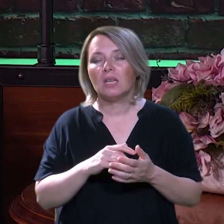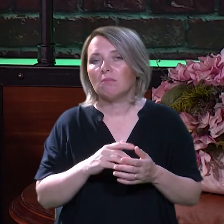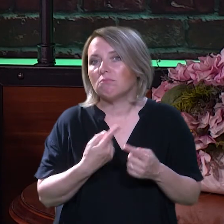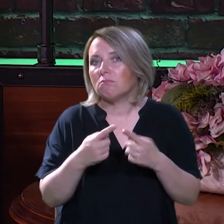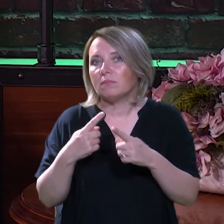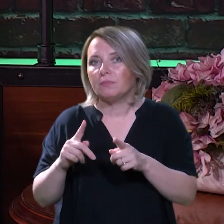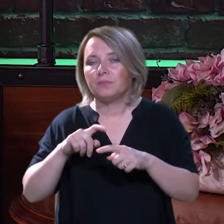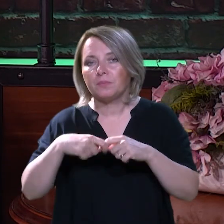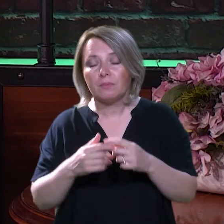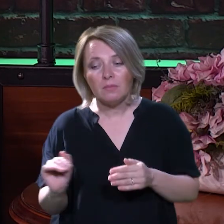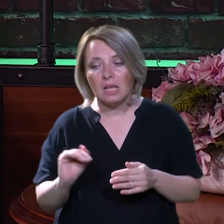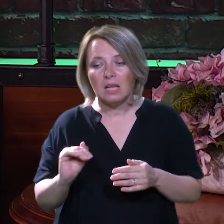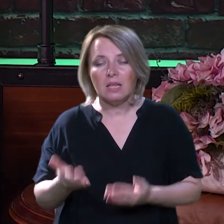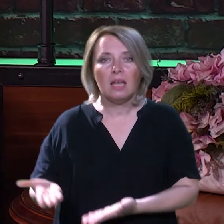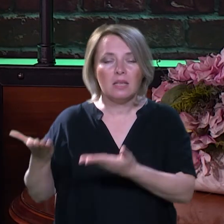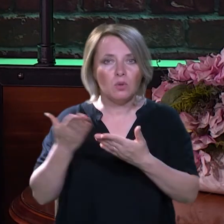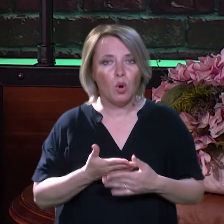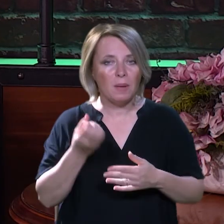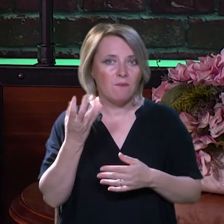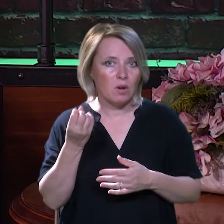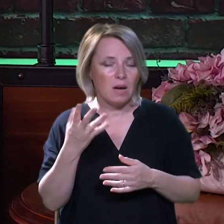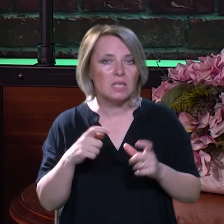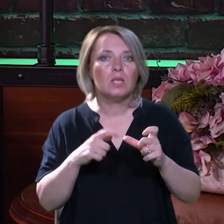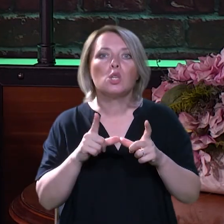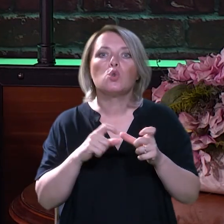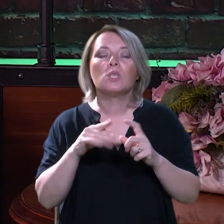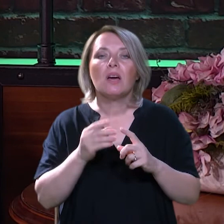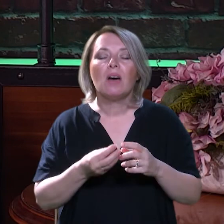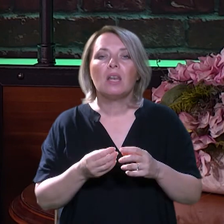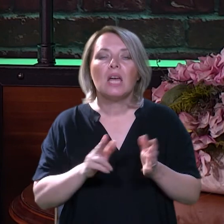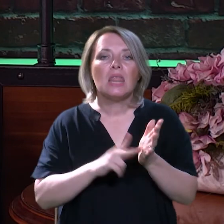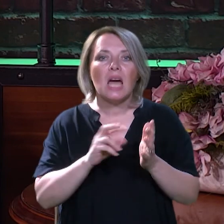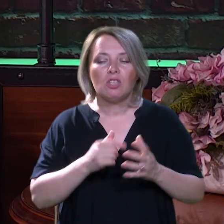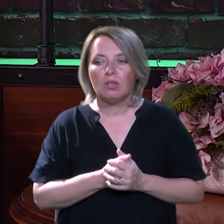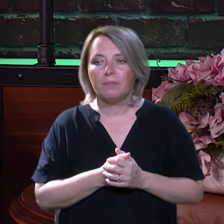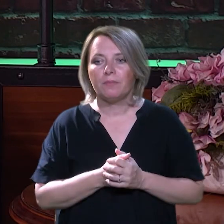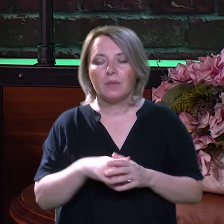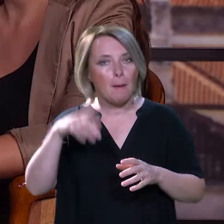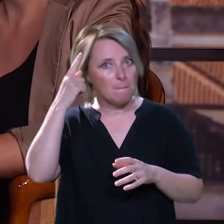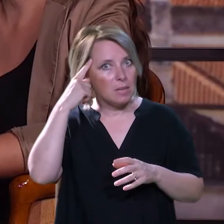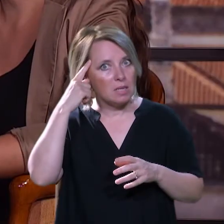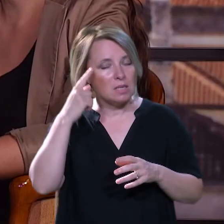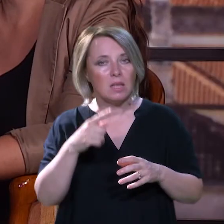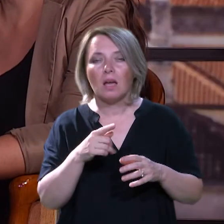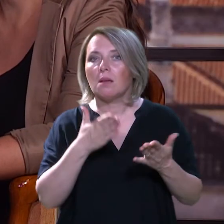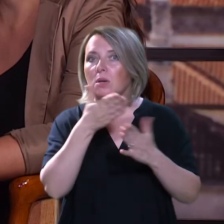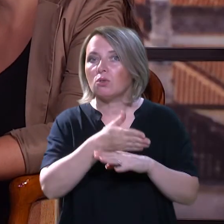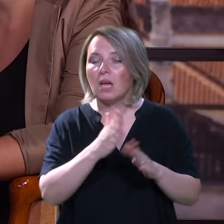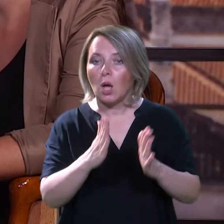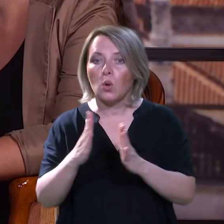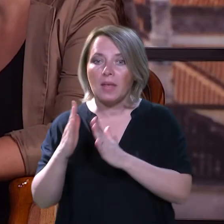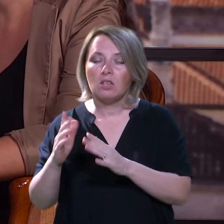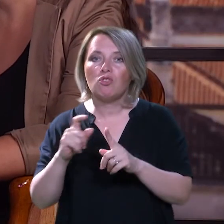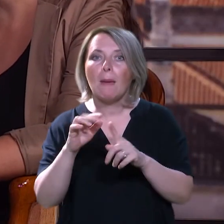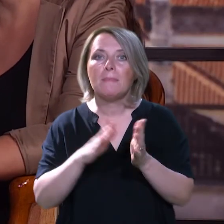agresivnih, svih, da je nekako dijete dobije te informacije na sustavan način od svoje rane dobi. Mislite da bi to možda u školi kroz